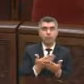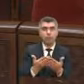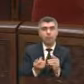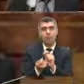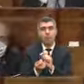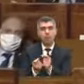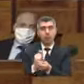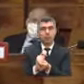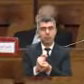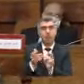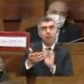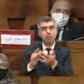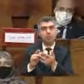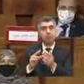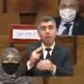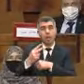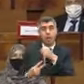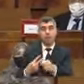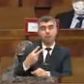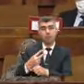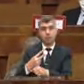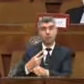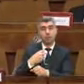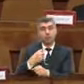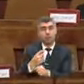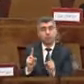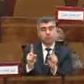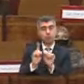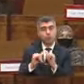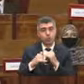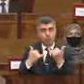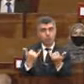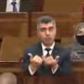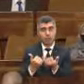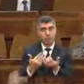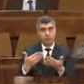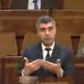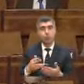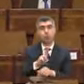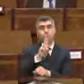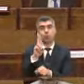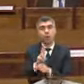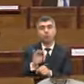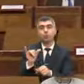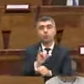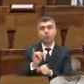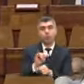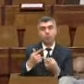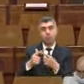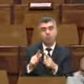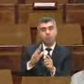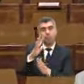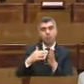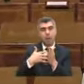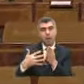التحول الرقمي. سنتين هذه عقدنا لقاء حول الموضوع، نسائلكم الآن حول مآل تنفيذ مخطط